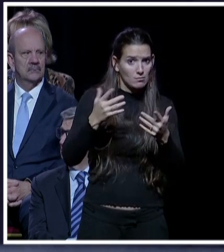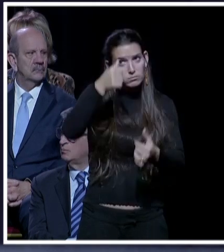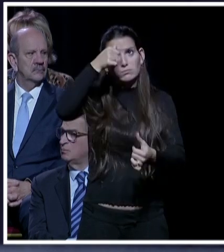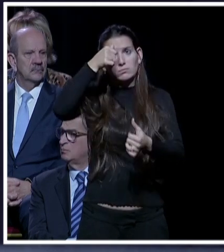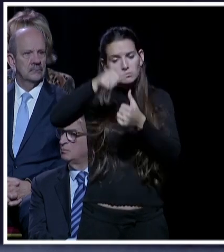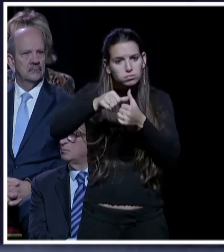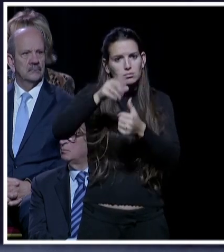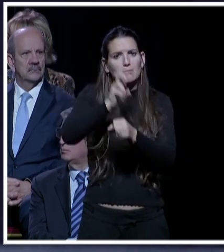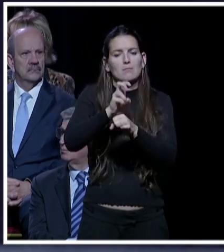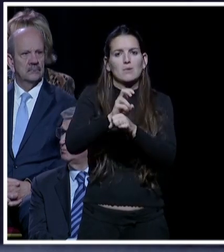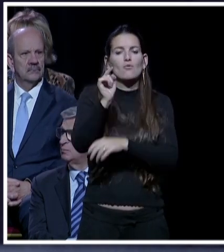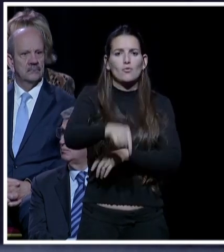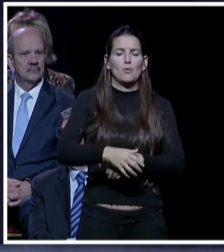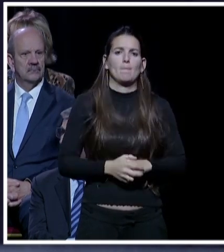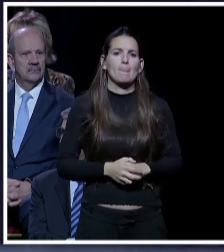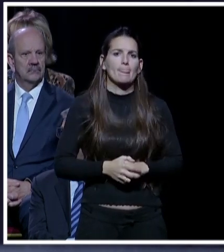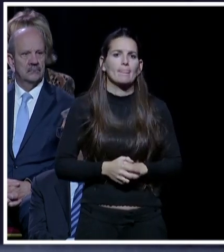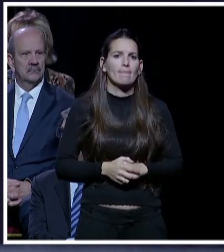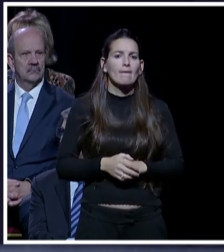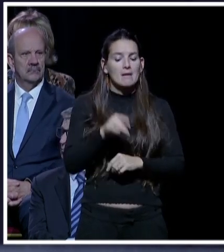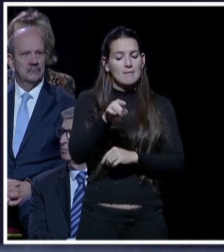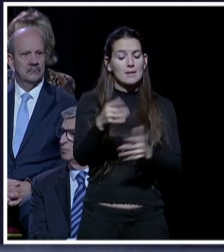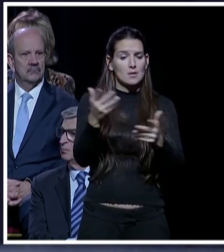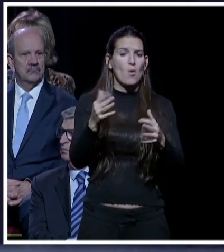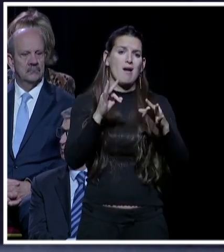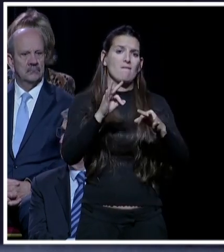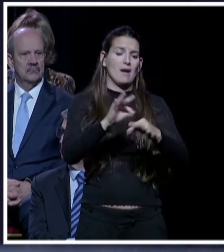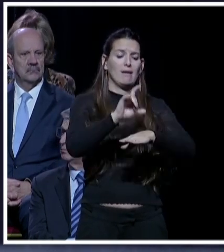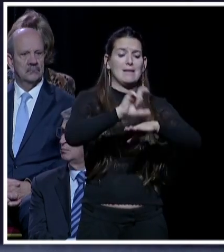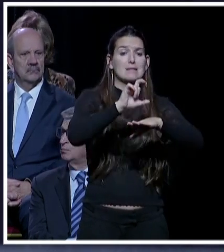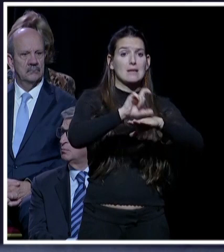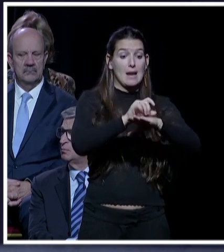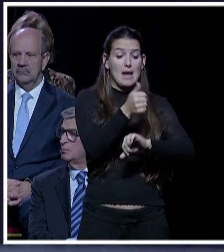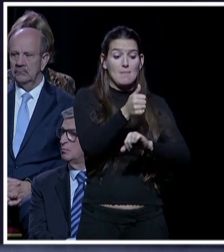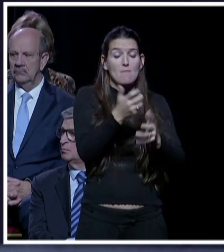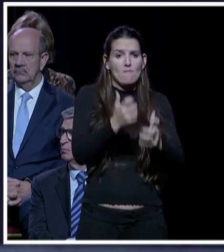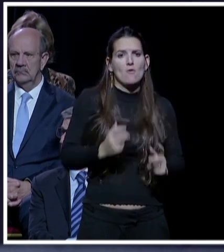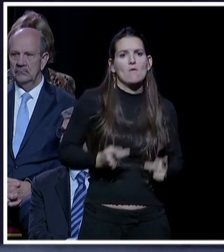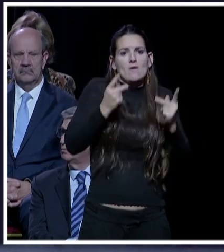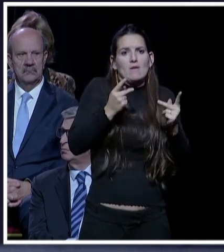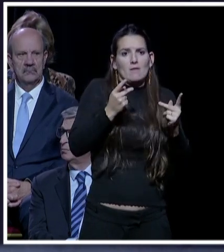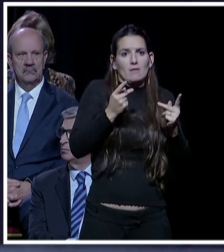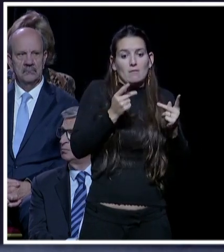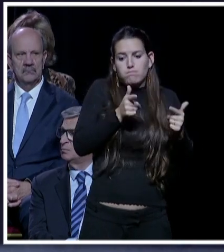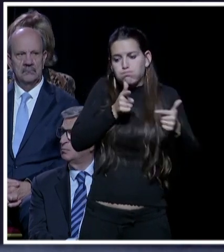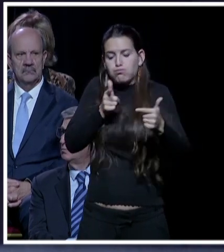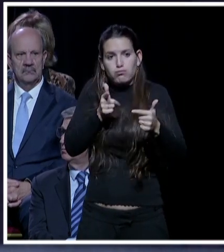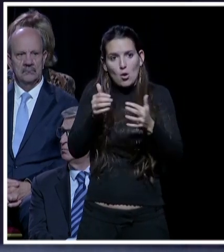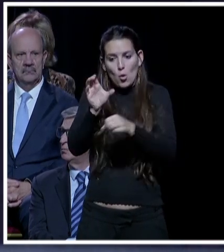l'ennemi. Ce qui est en jeu, c'est la survie d'Israël, qui se bat contre des forces qui n'ont qu'un seul